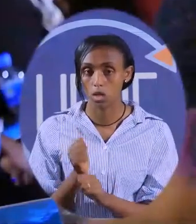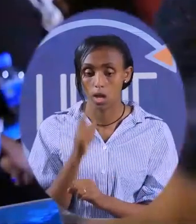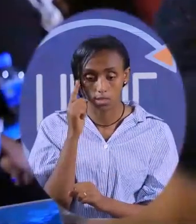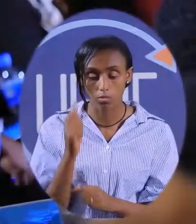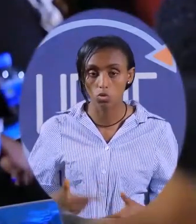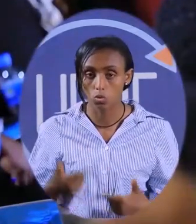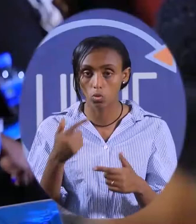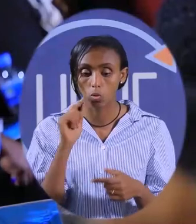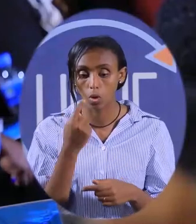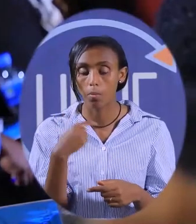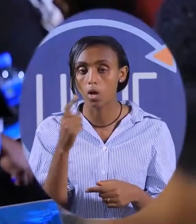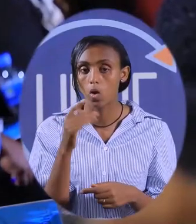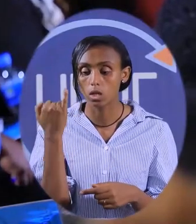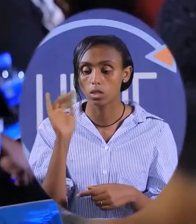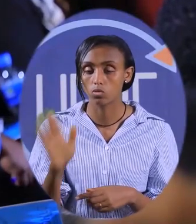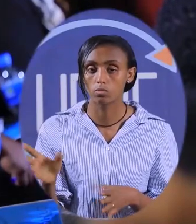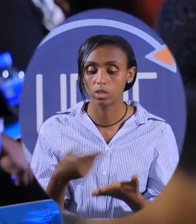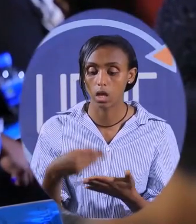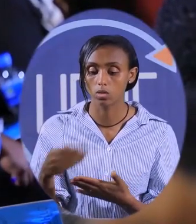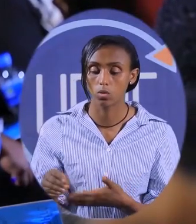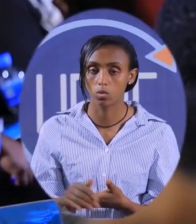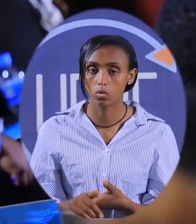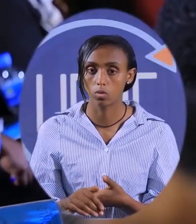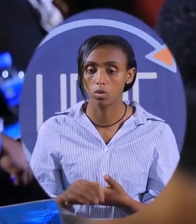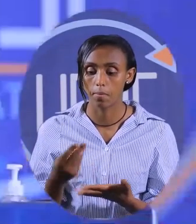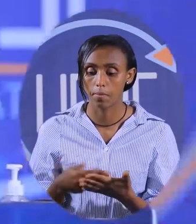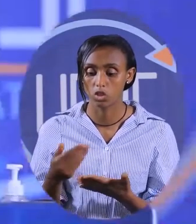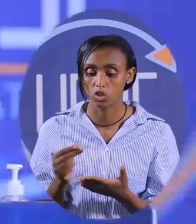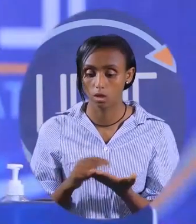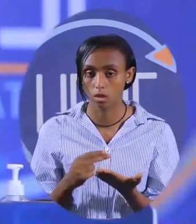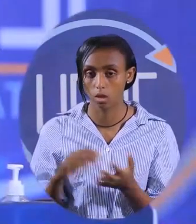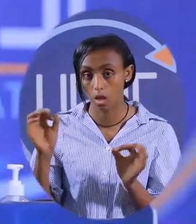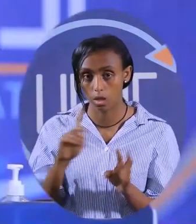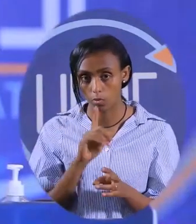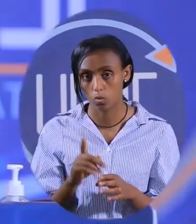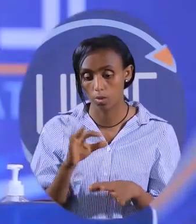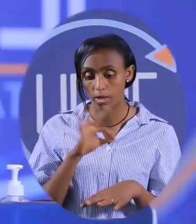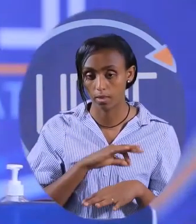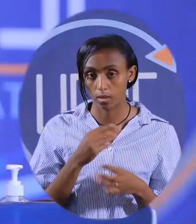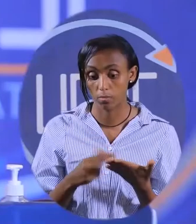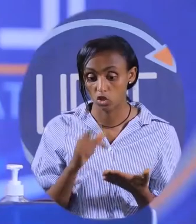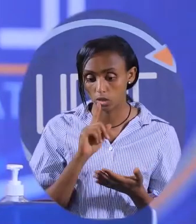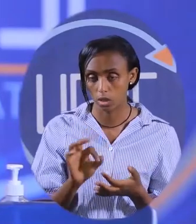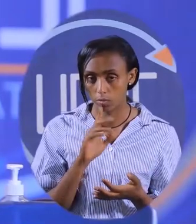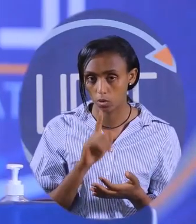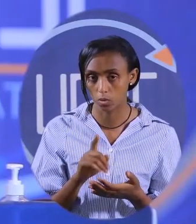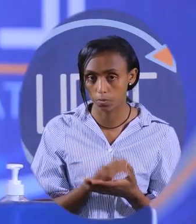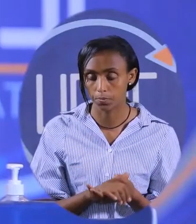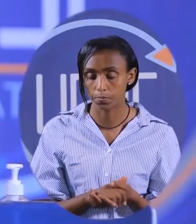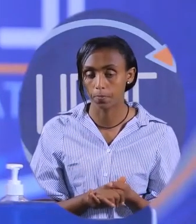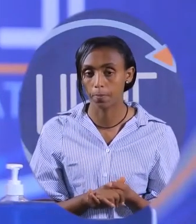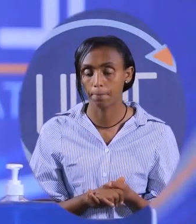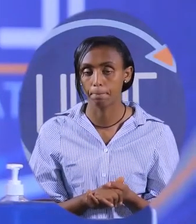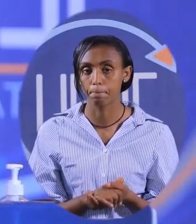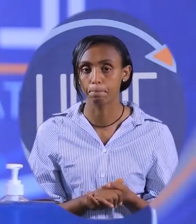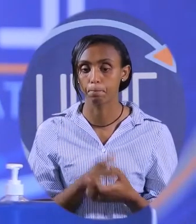ቢኖረው እንኳን ማን ነው ሐሳቡን የሚገዛው? አሁን ሌላ ጋር በጀት የለም ነው፣ ለመቀጠር በጀት የለም ነው። ተስተናንቆ ቁጭ ስላለ